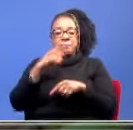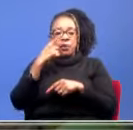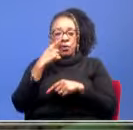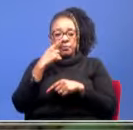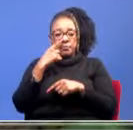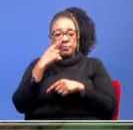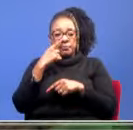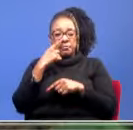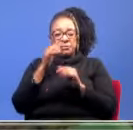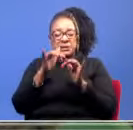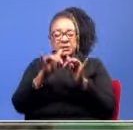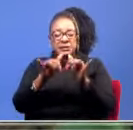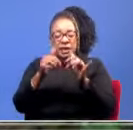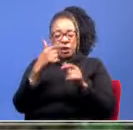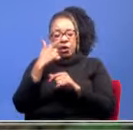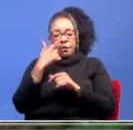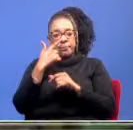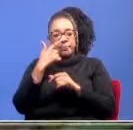Nikakaa nyumbani.